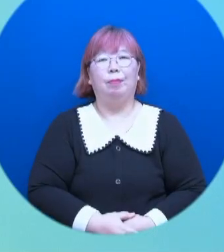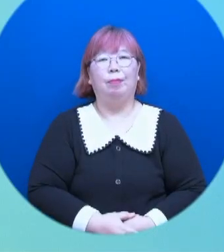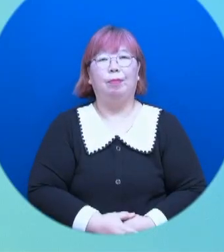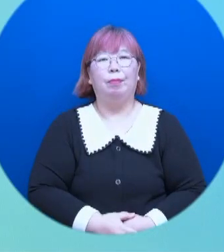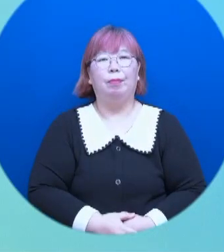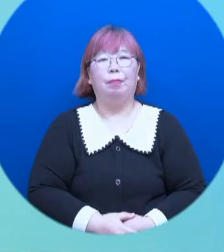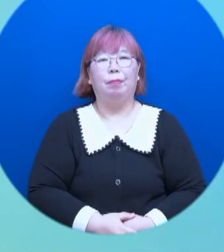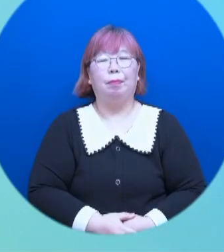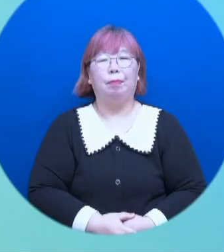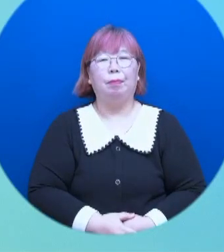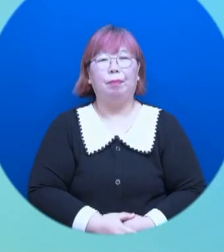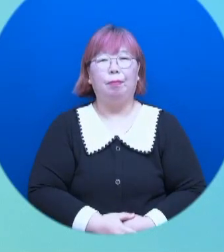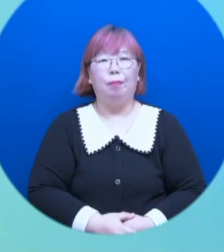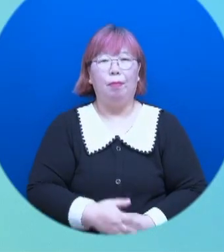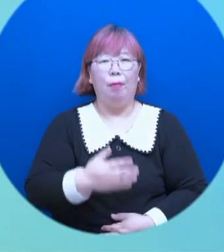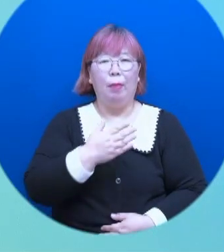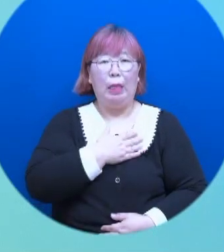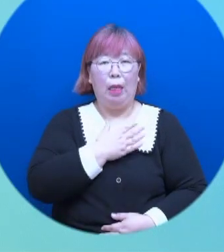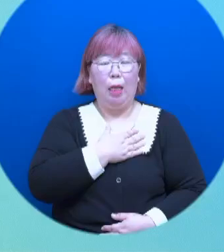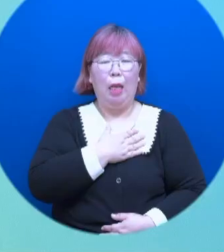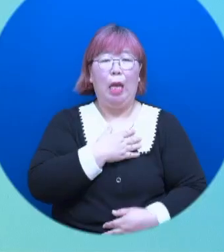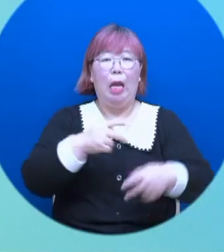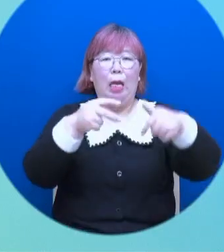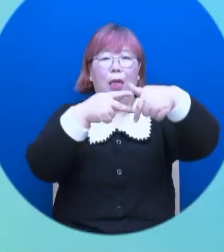제가 이 부평에 있는